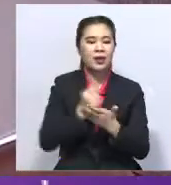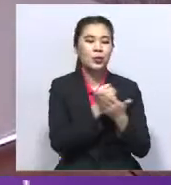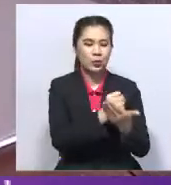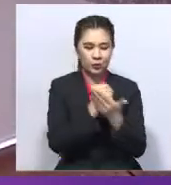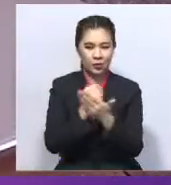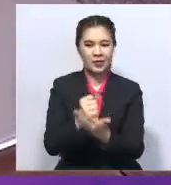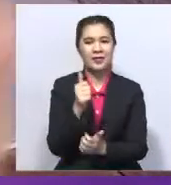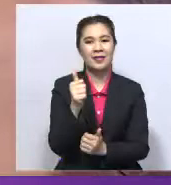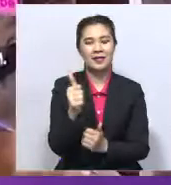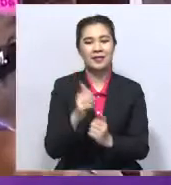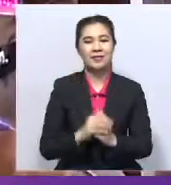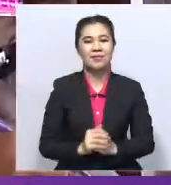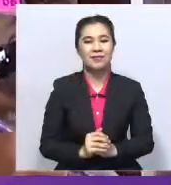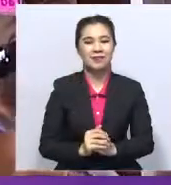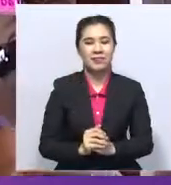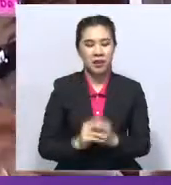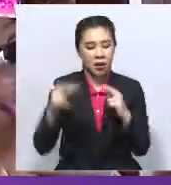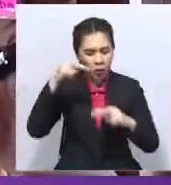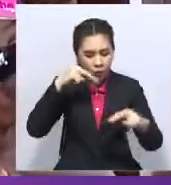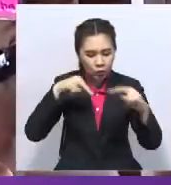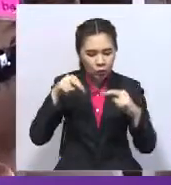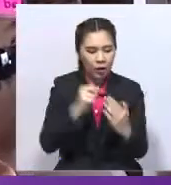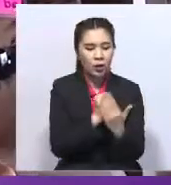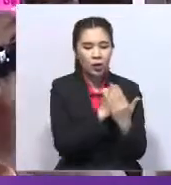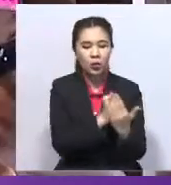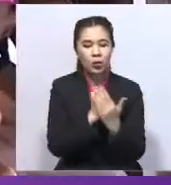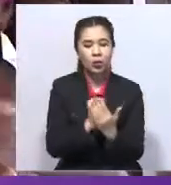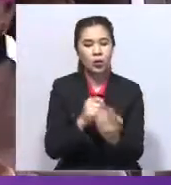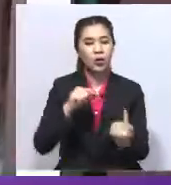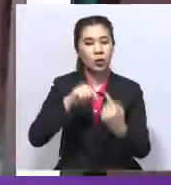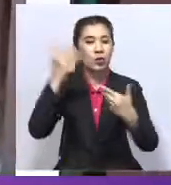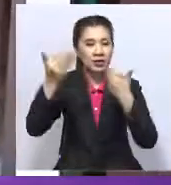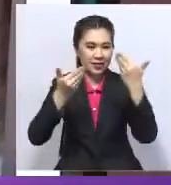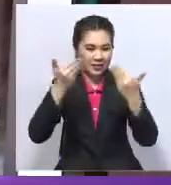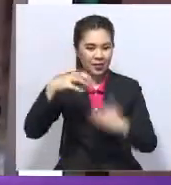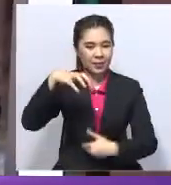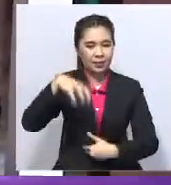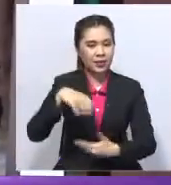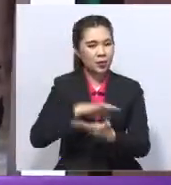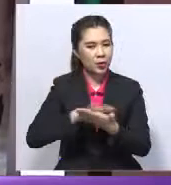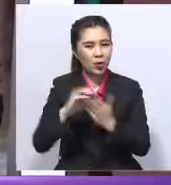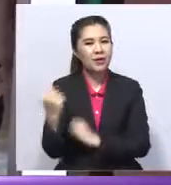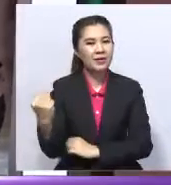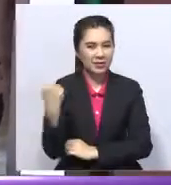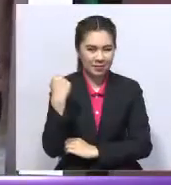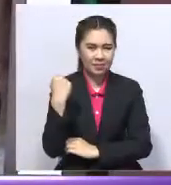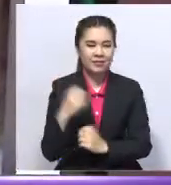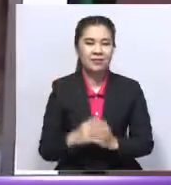ครับแล้วก็มีการรักษาความปลอดภัยภายในบริเวณโดยรอบงานให้อย่างเข้มงวดอีกด้ว